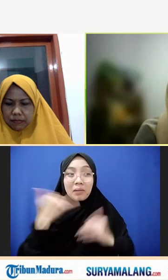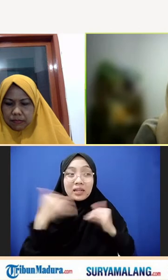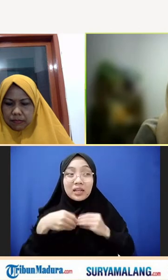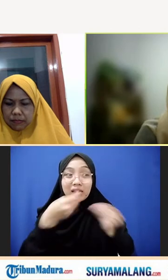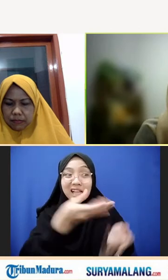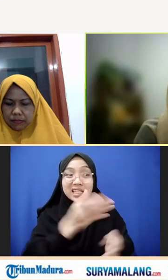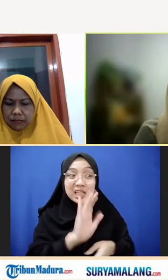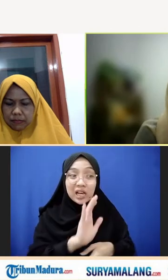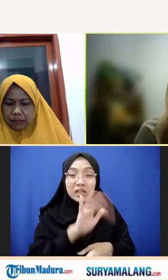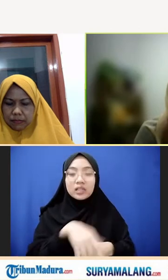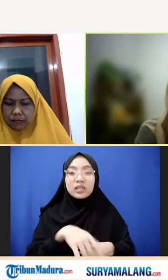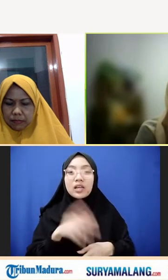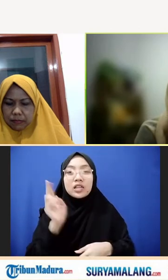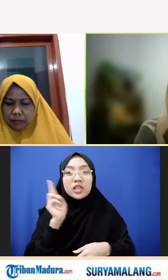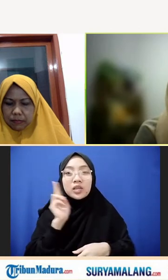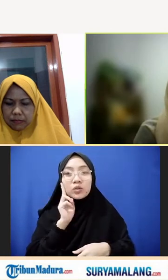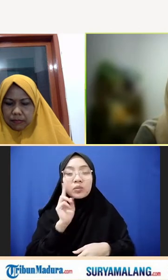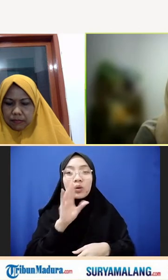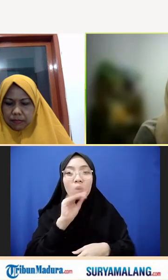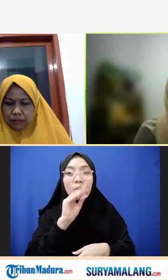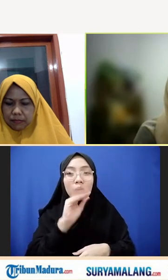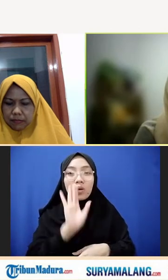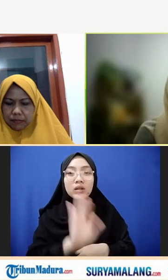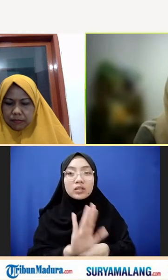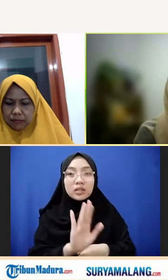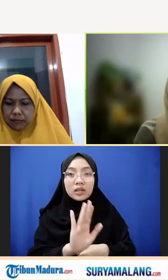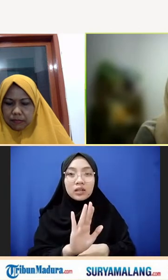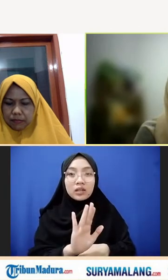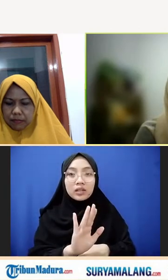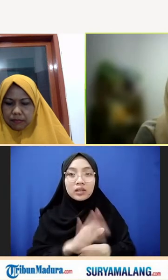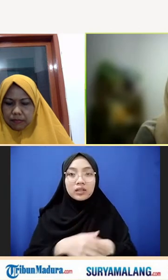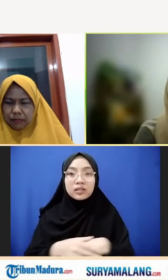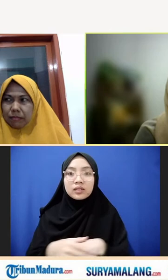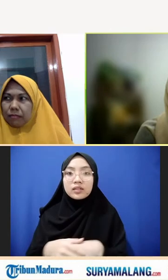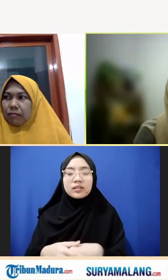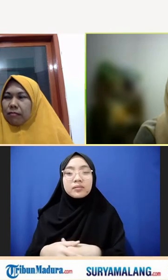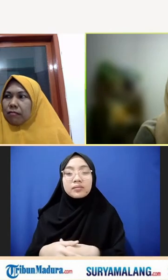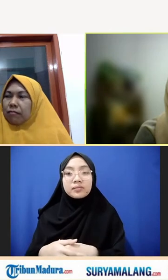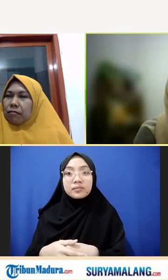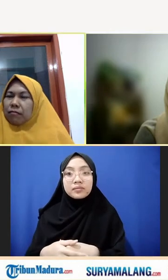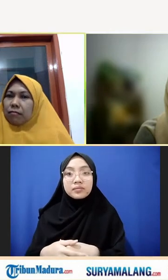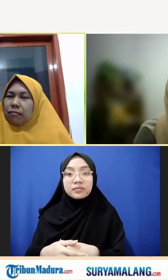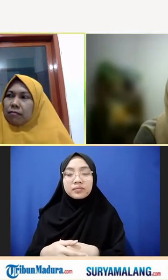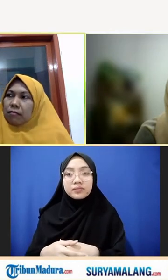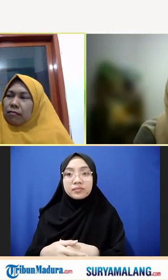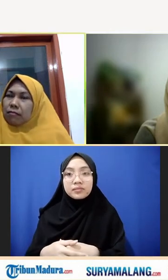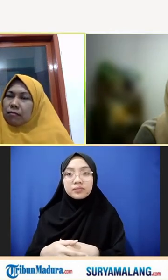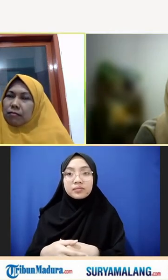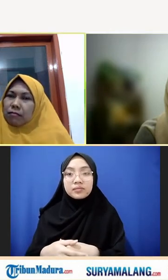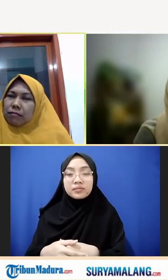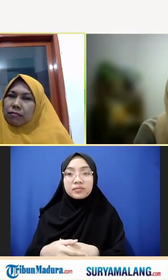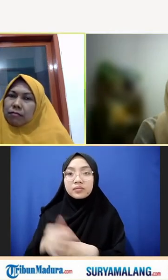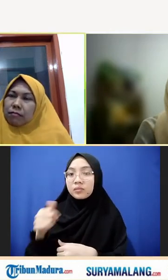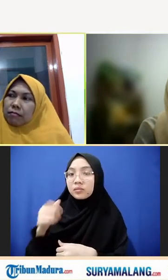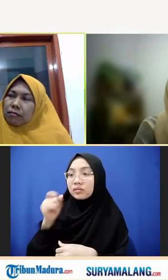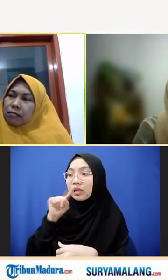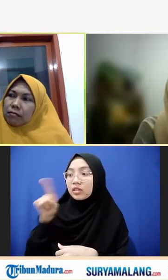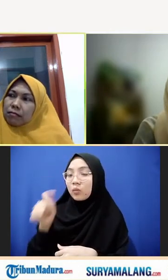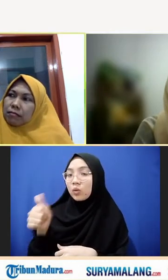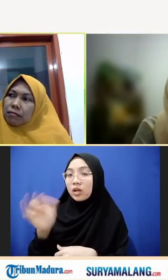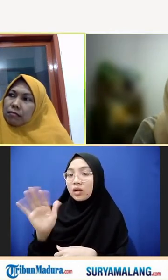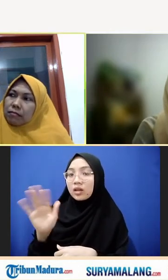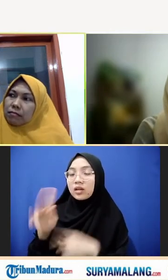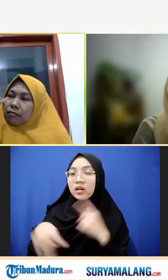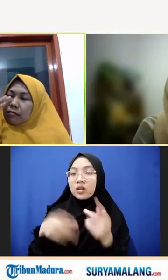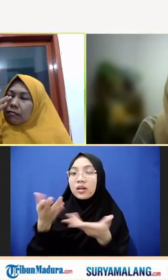Jadi ibu cuma ngomong aja. Tapi boleh tanya, Bu. Tapi kadang dalam